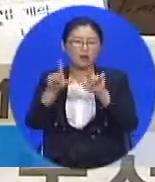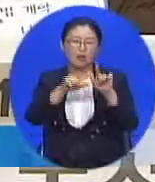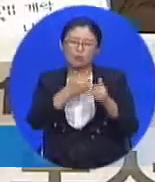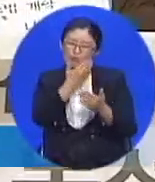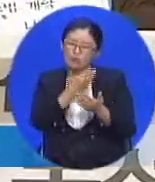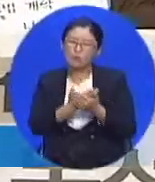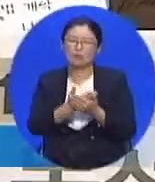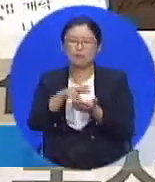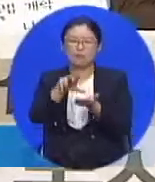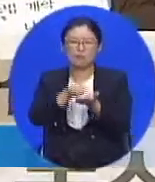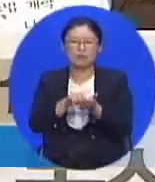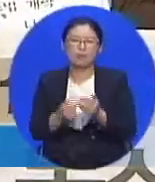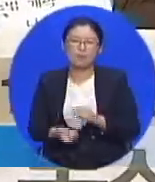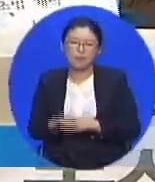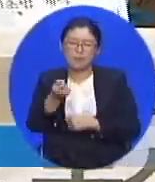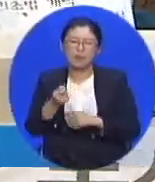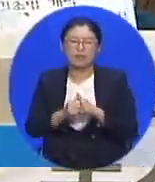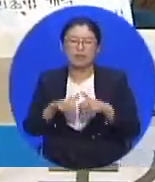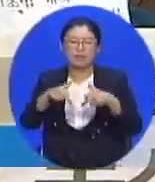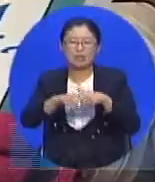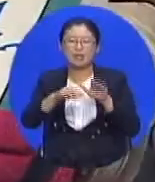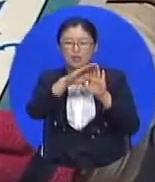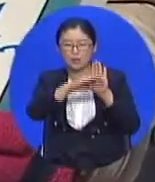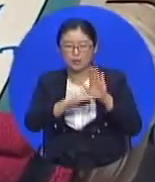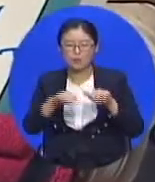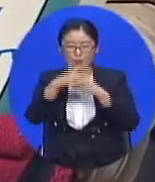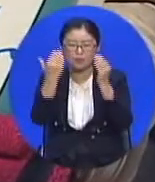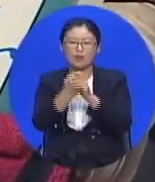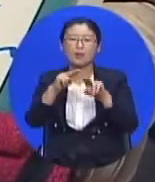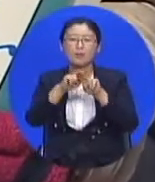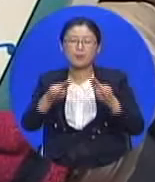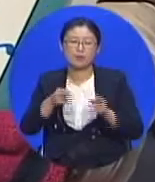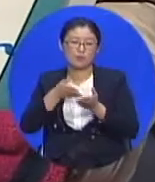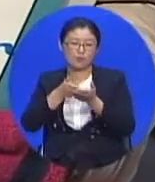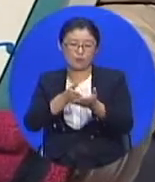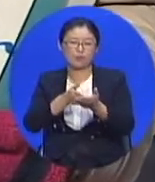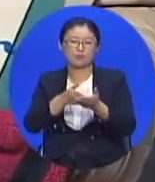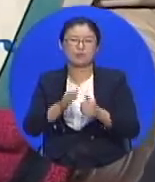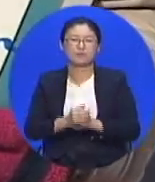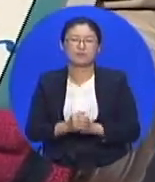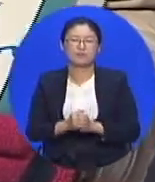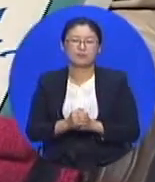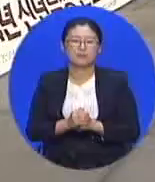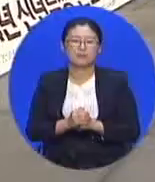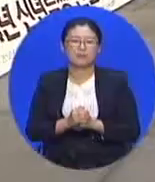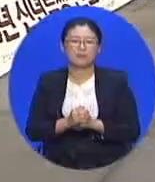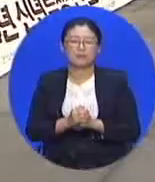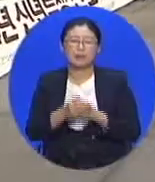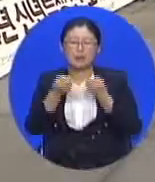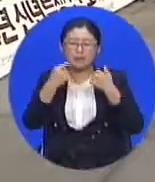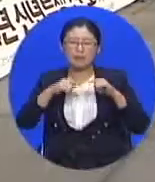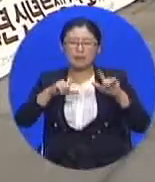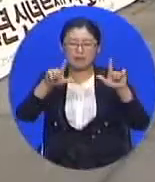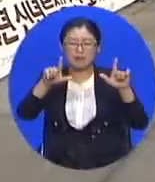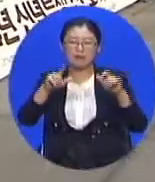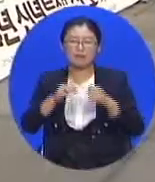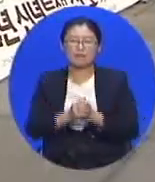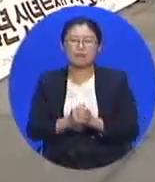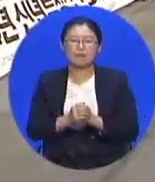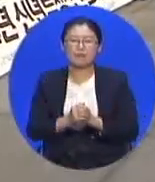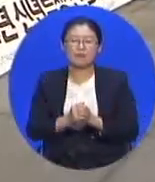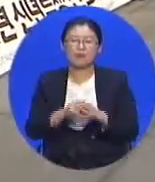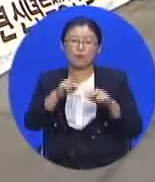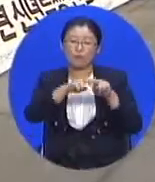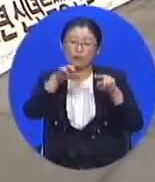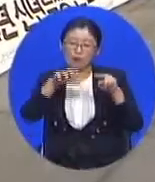만큼 빠른 시일 내에 장애 등급제의 완전 폐지를 요구하고 있습니다. 한 해가 바뀌고 찾아온 2014년에도